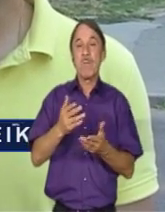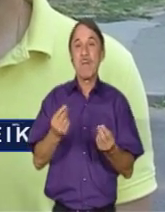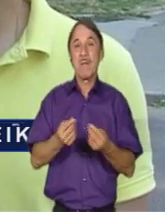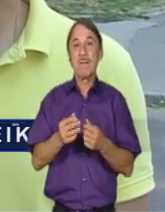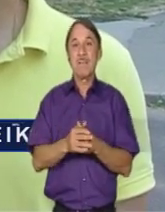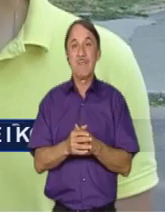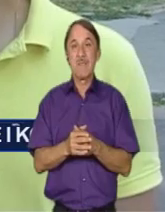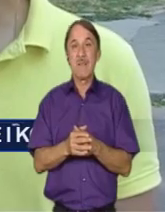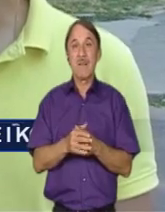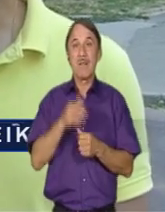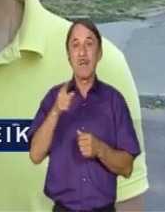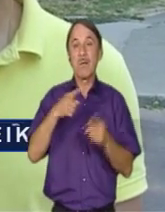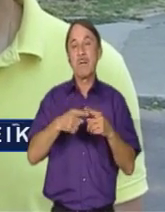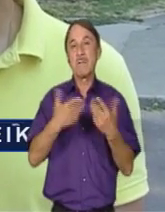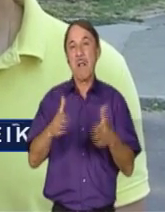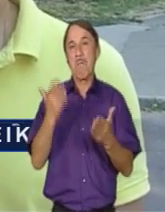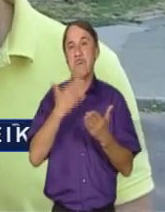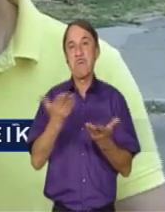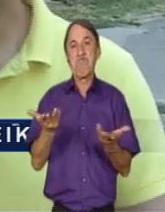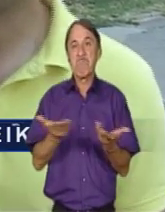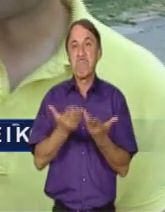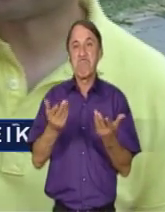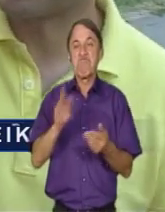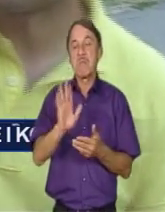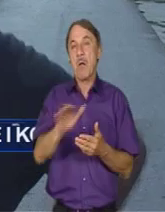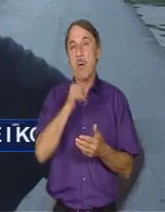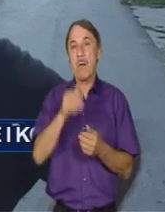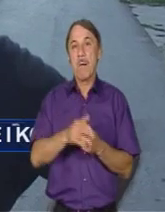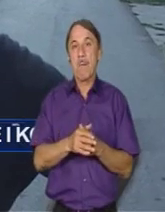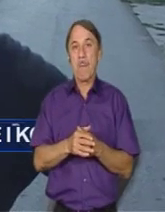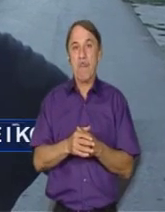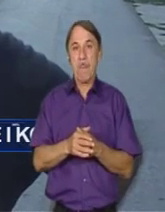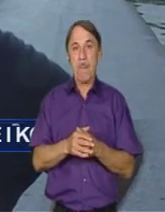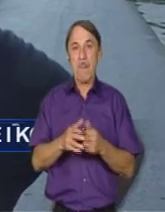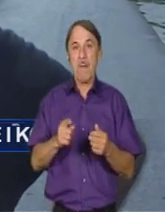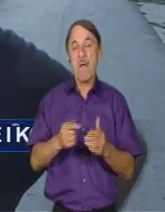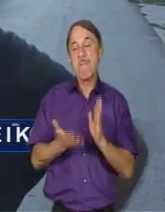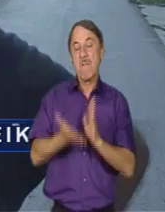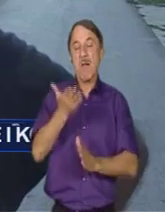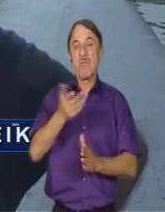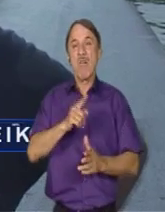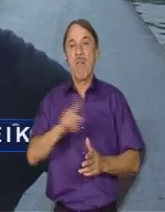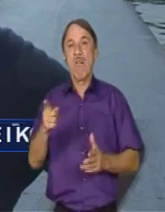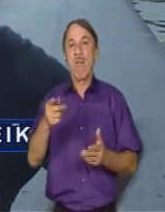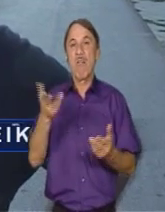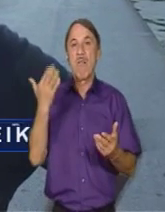domaću, Ćosić, Pekić, tako recimo. A u zadnje vreme Slava kupujem